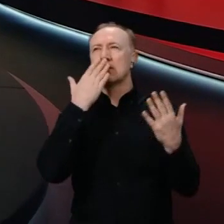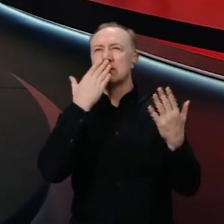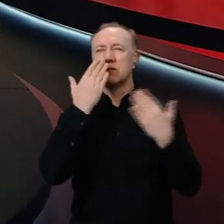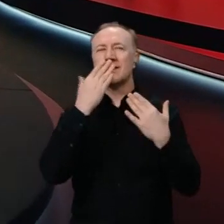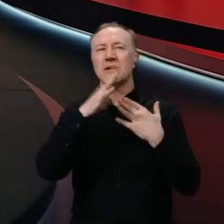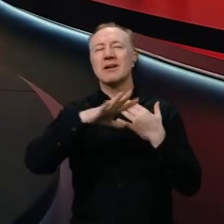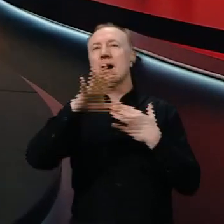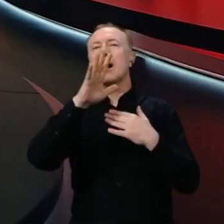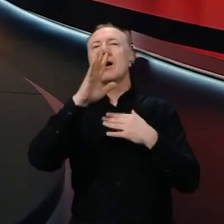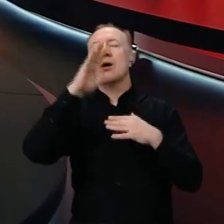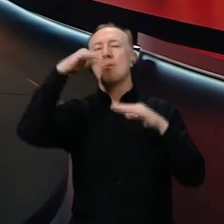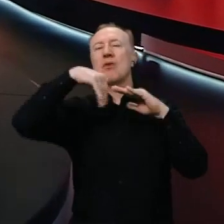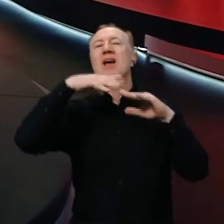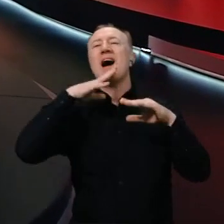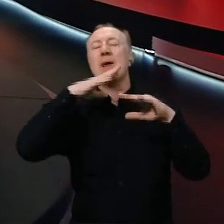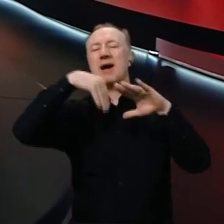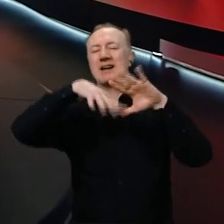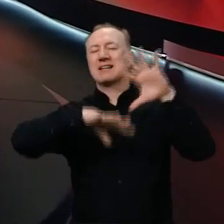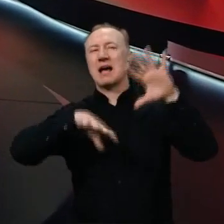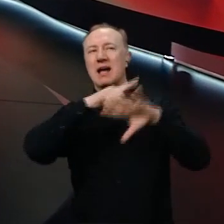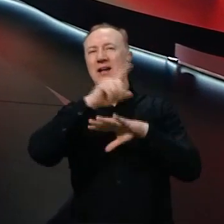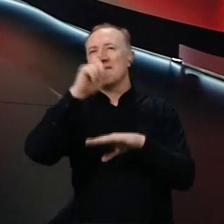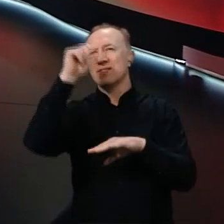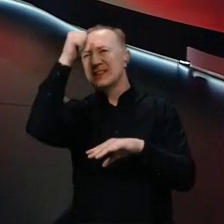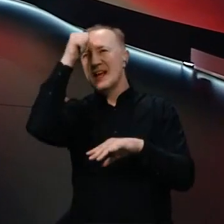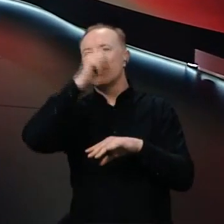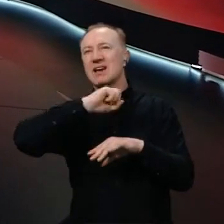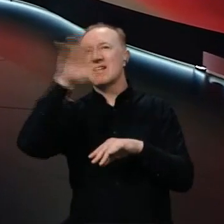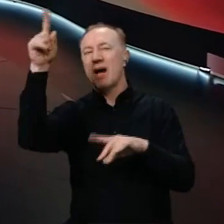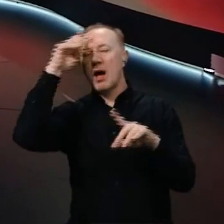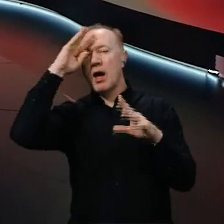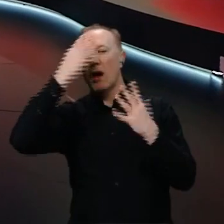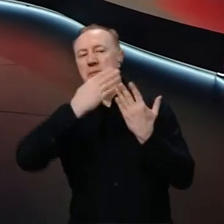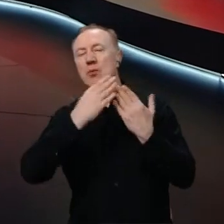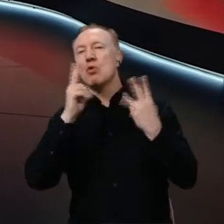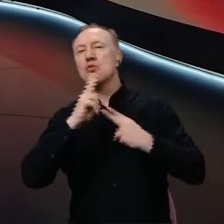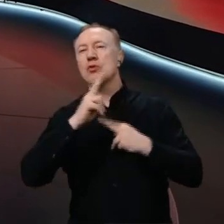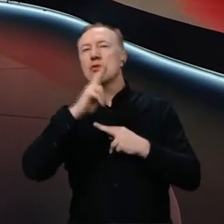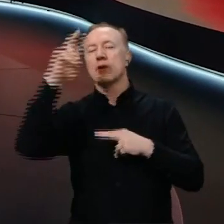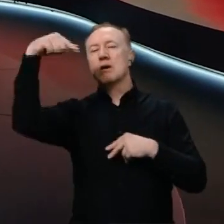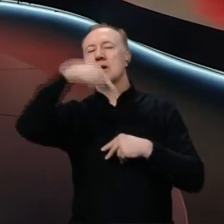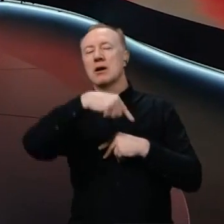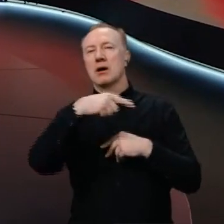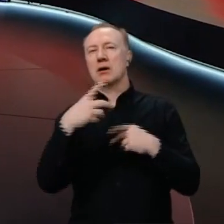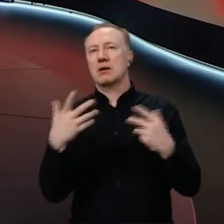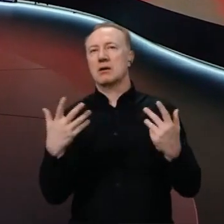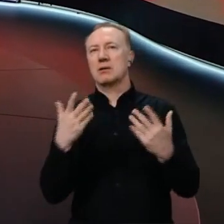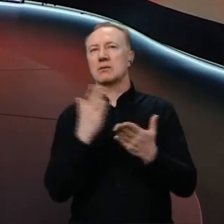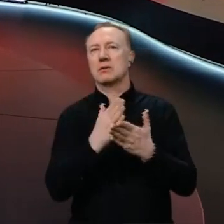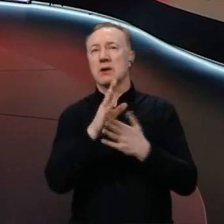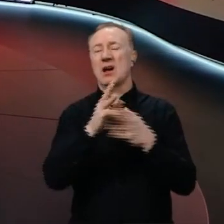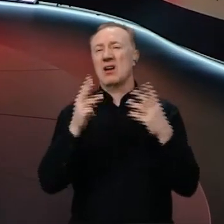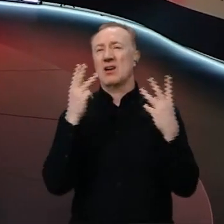południowoamerykańskim. Robią to absolutnie świadomie, bo powiedzmy sobie szczerze, przy ważnym kontrakcie, no co najmniej do